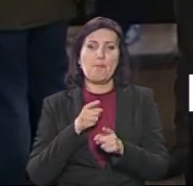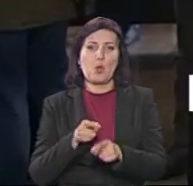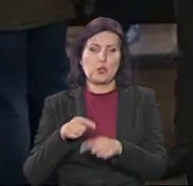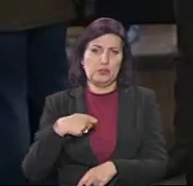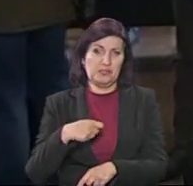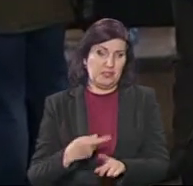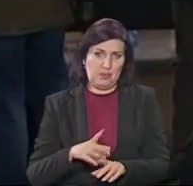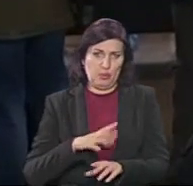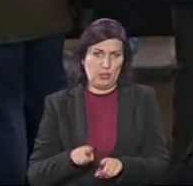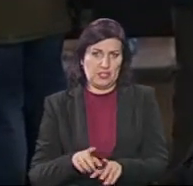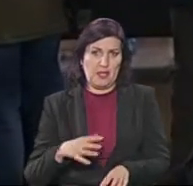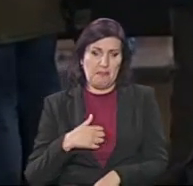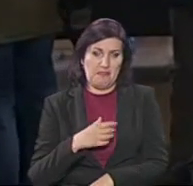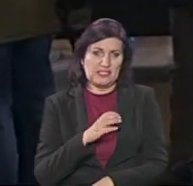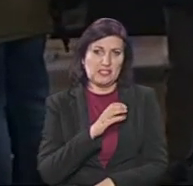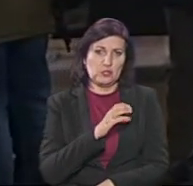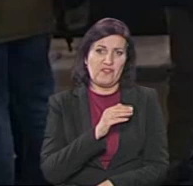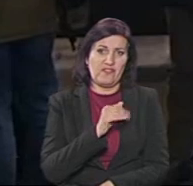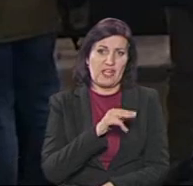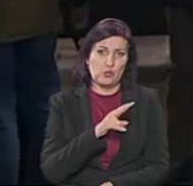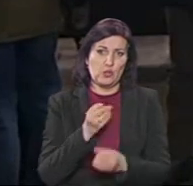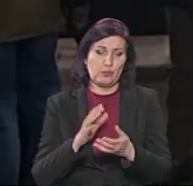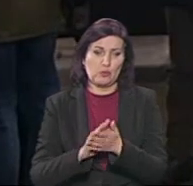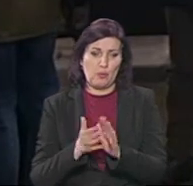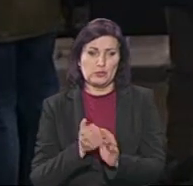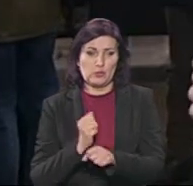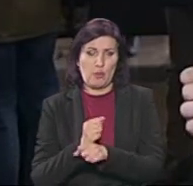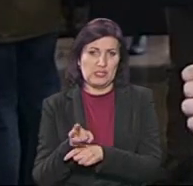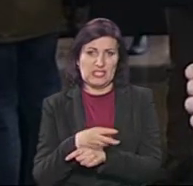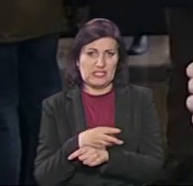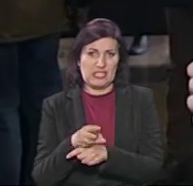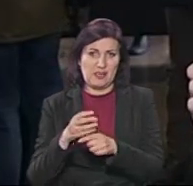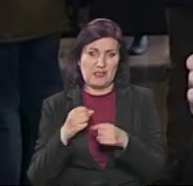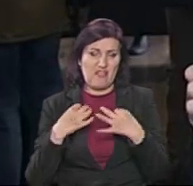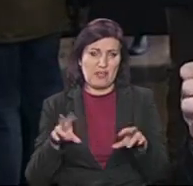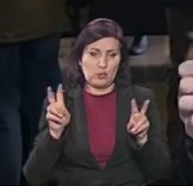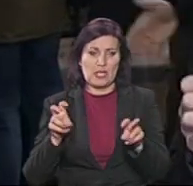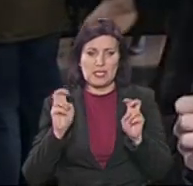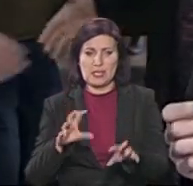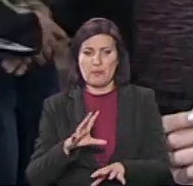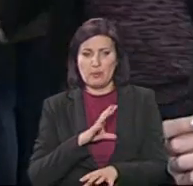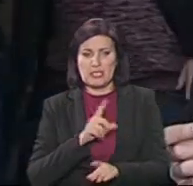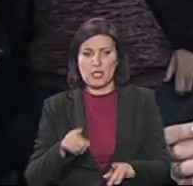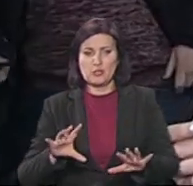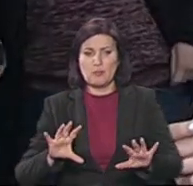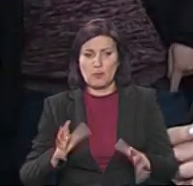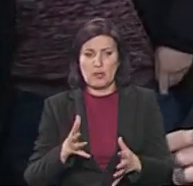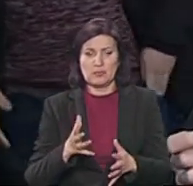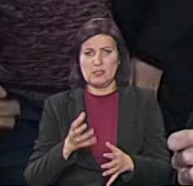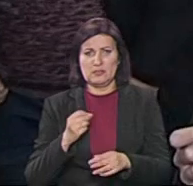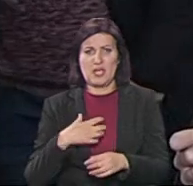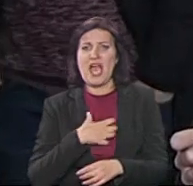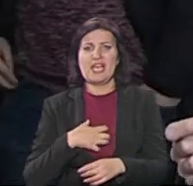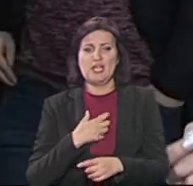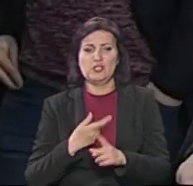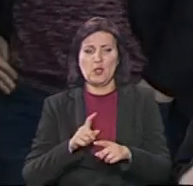не так. Ми з Софією Фединою просто домовились зробити стрім на вільну тему. Тема була на той момент з гарячих, коли